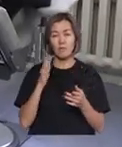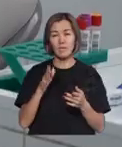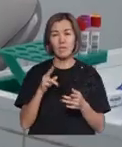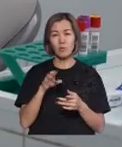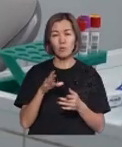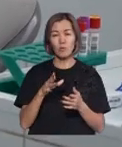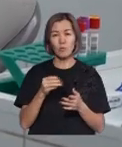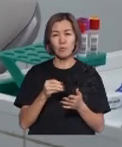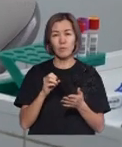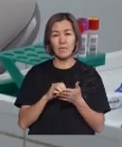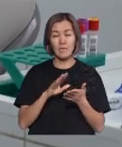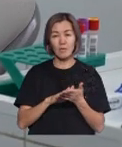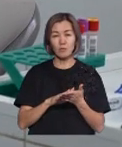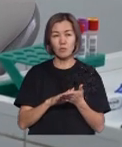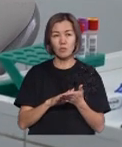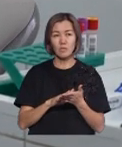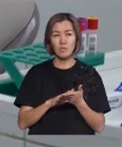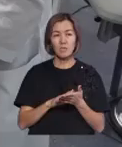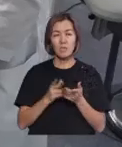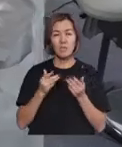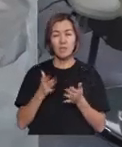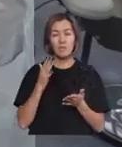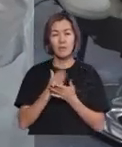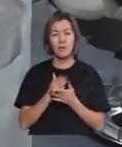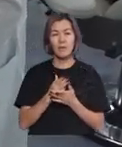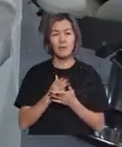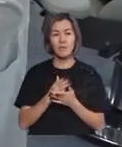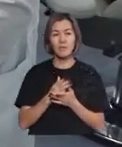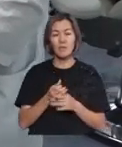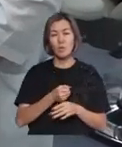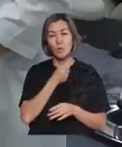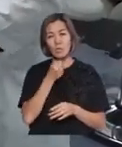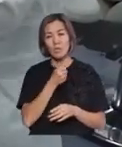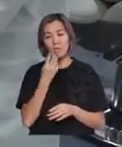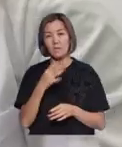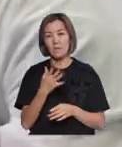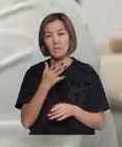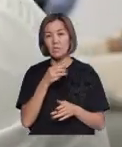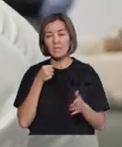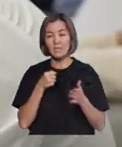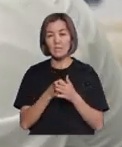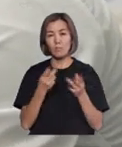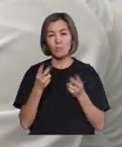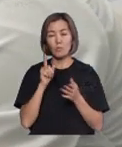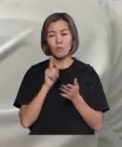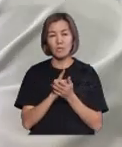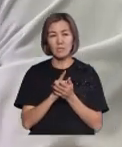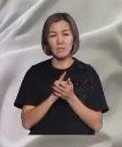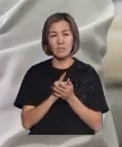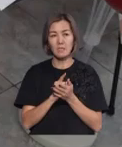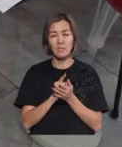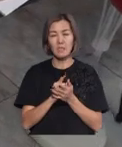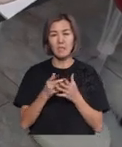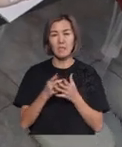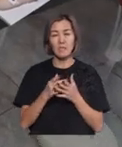Донор болып тіркеуге кіру үшін белгілі бір талаптар бар. Ең алдымен адам ересек және 45 жасқа дейін болуы керек. Донор ең алдымен сау